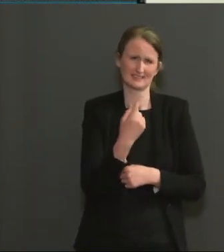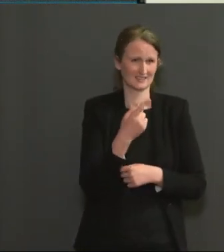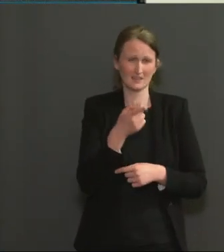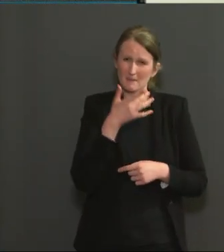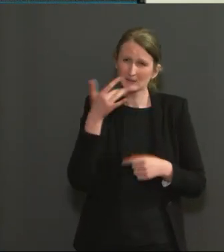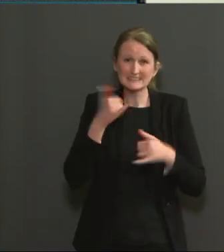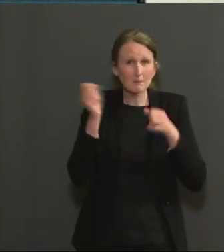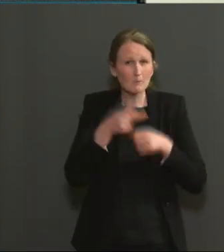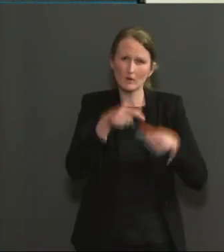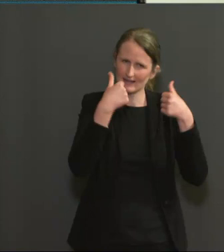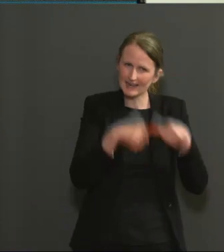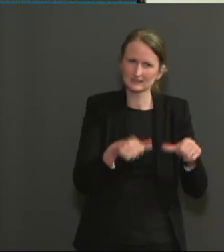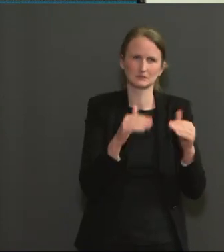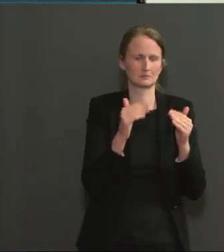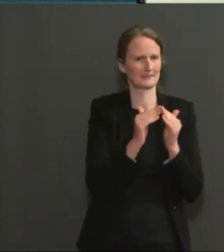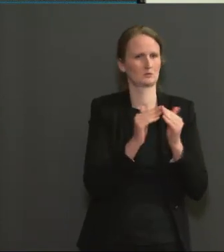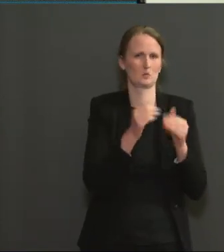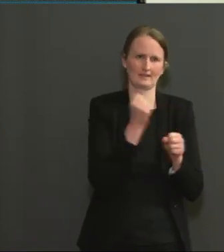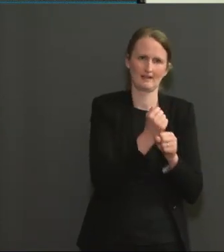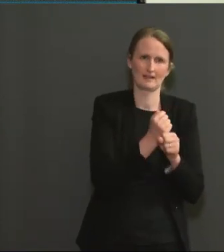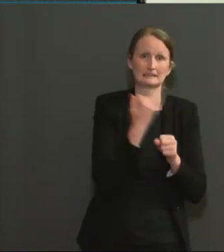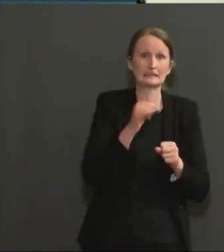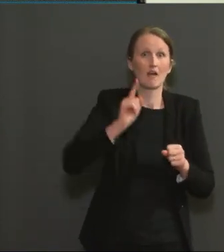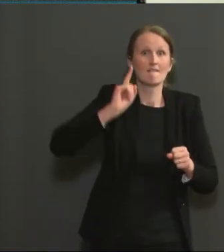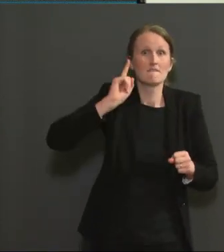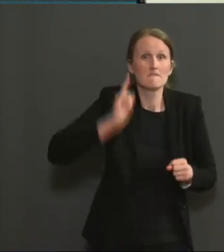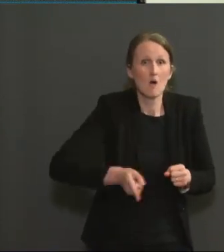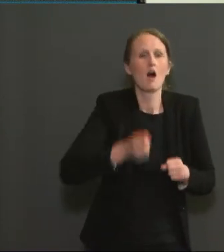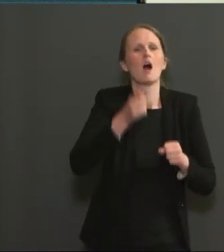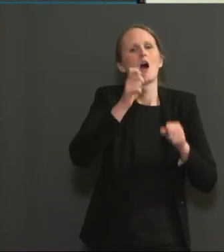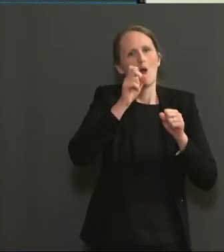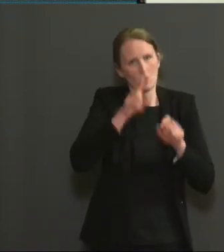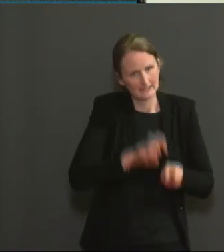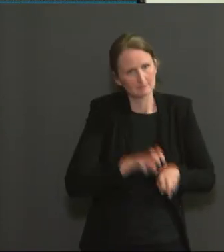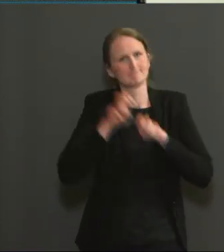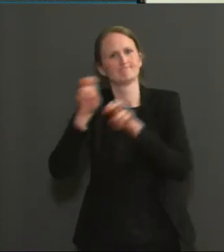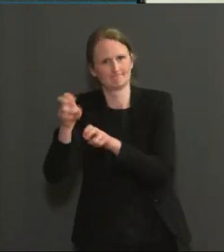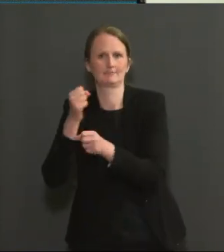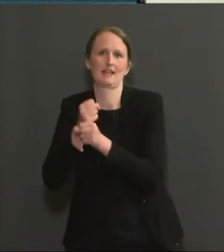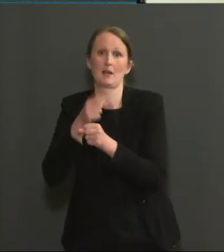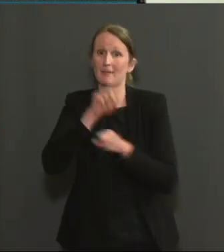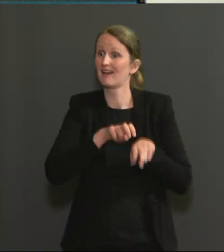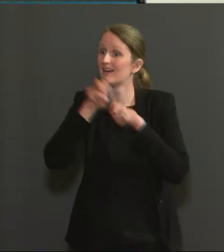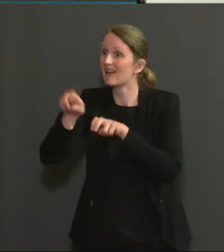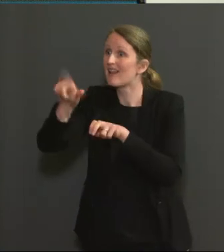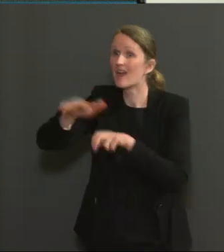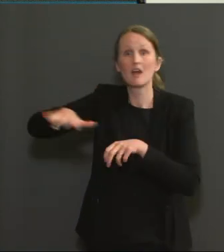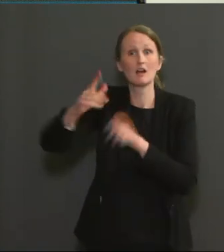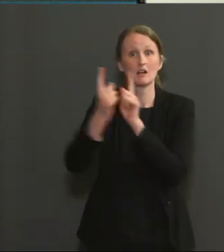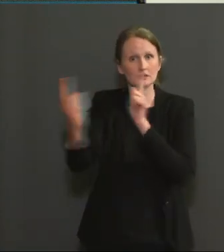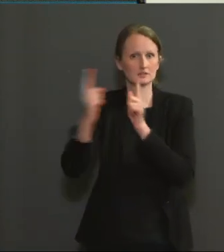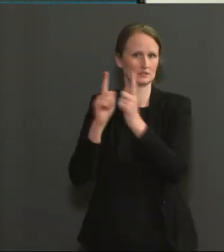sur le site de votre travail appliquz au maximum les distances la distance c'est le point le plus